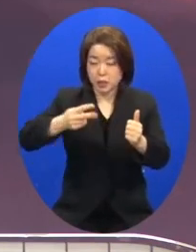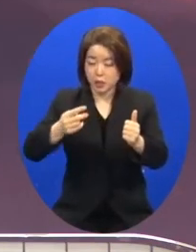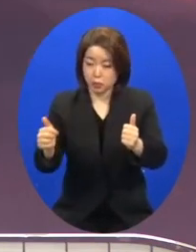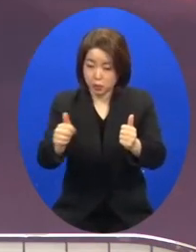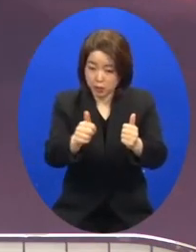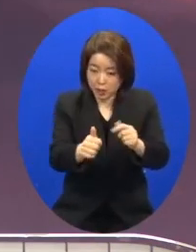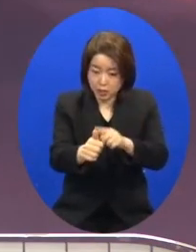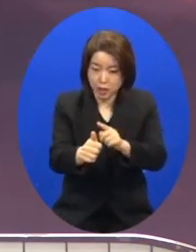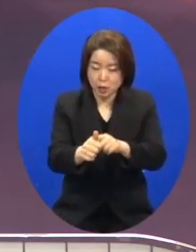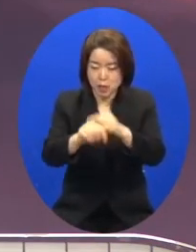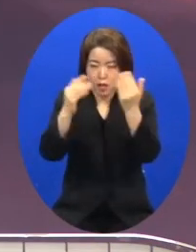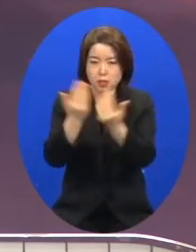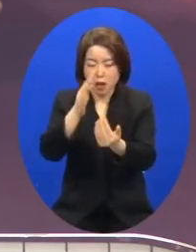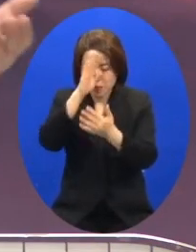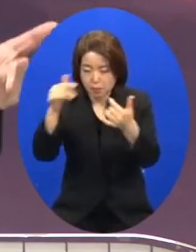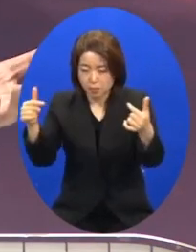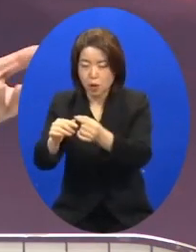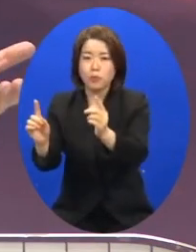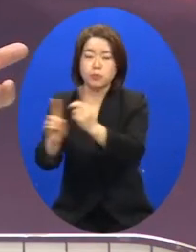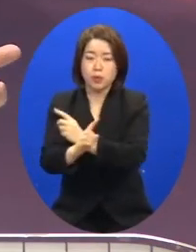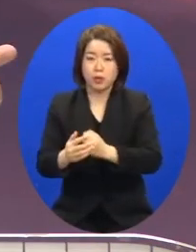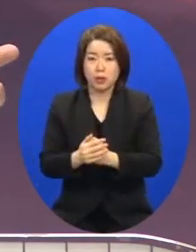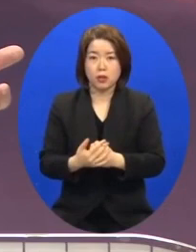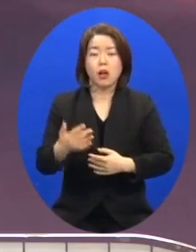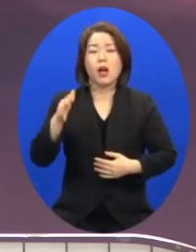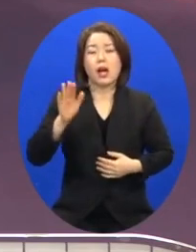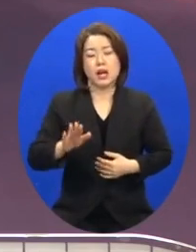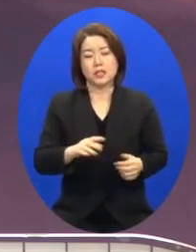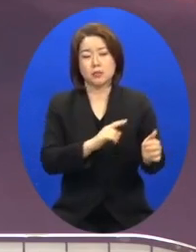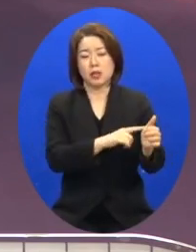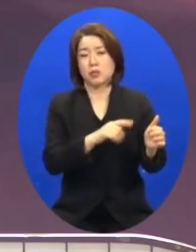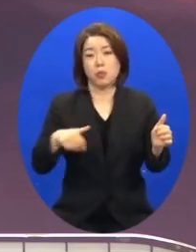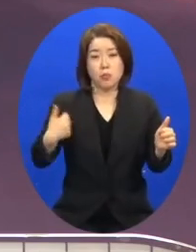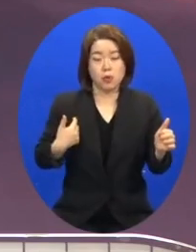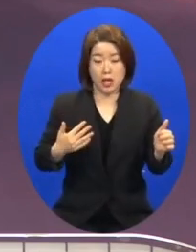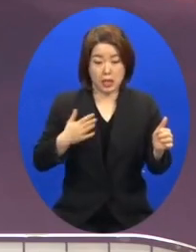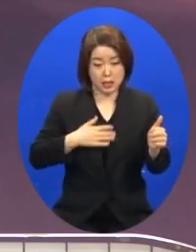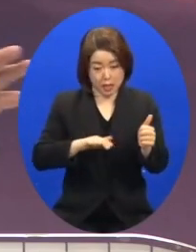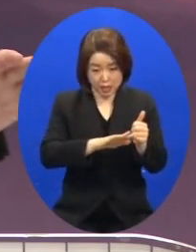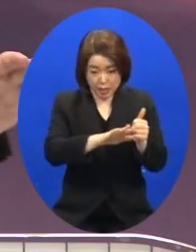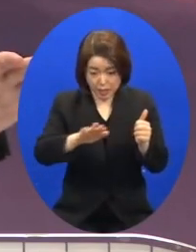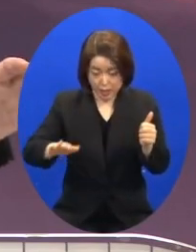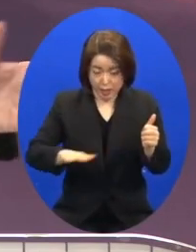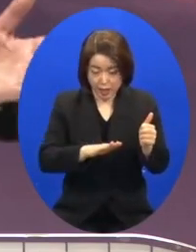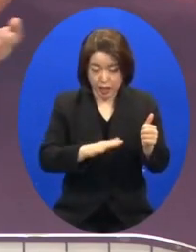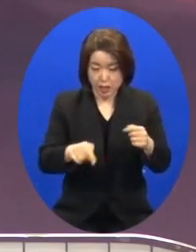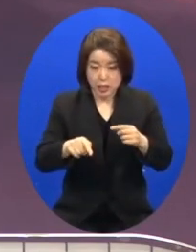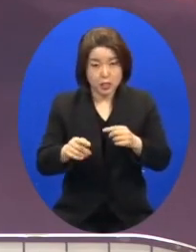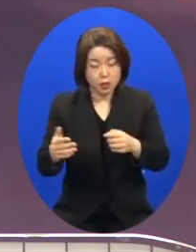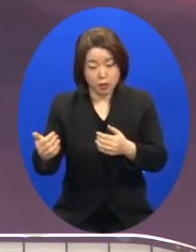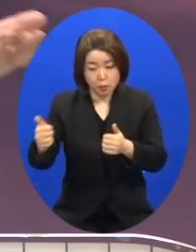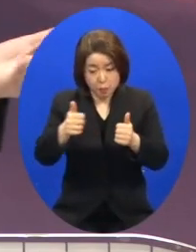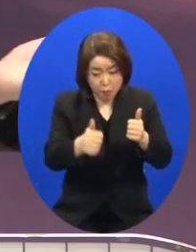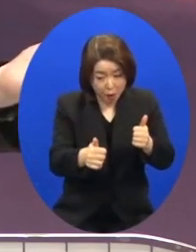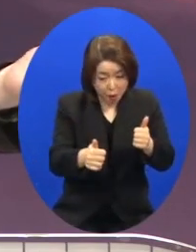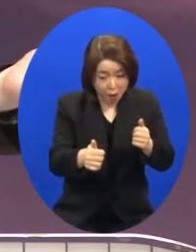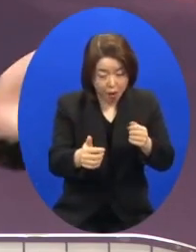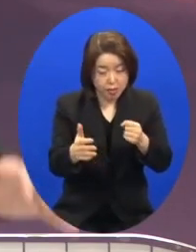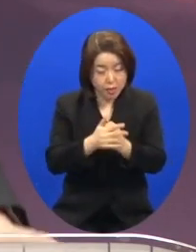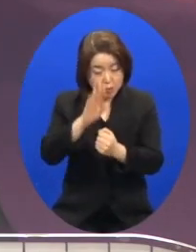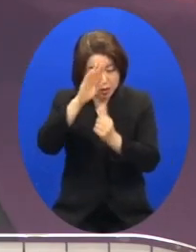근데 넌 지우 스스로 서는 몰라요 자기 그림자를 닿아서 고충을 받았기에 자기가 한 줄